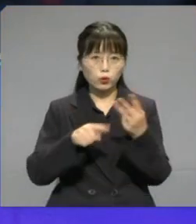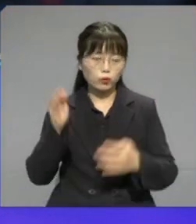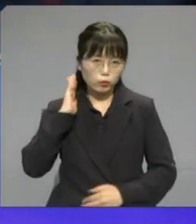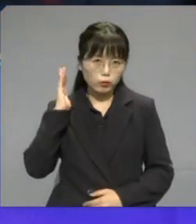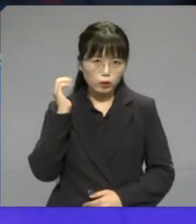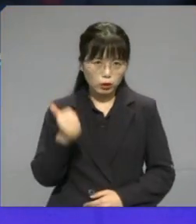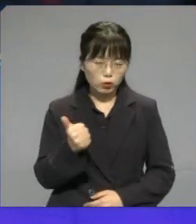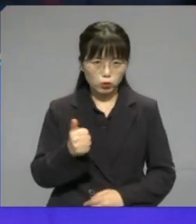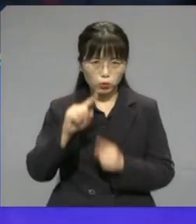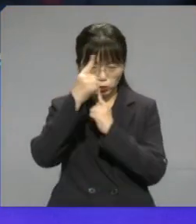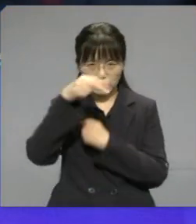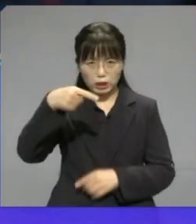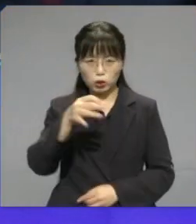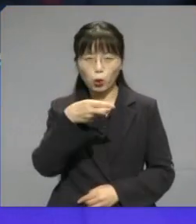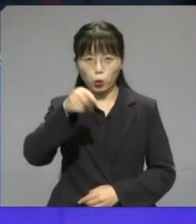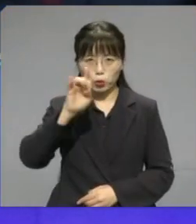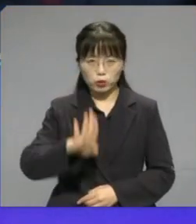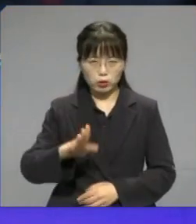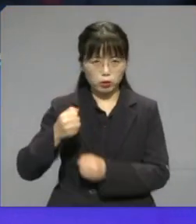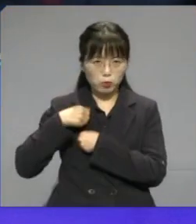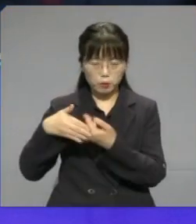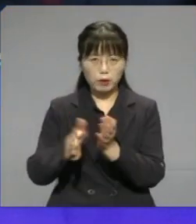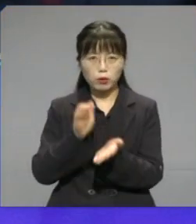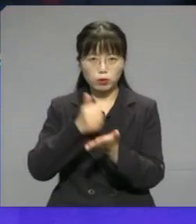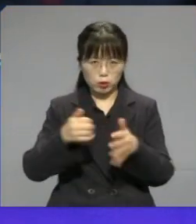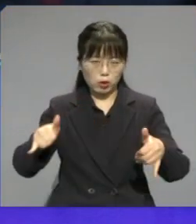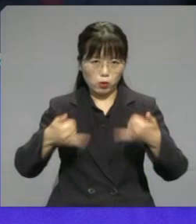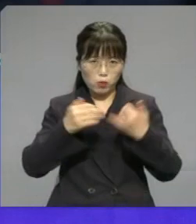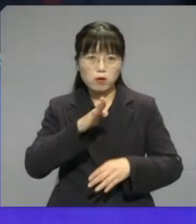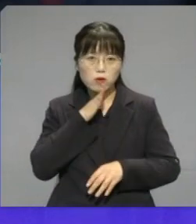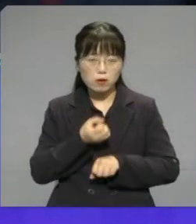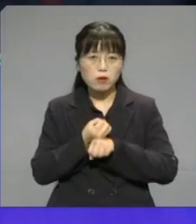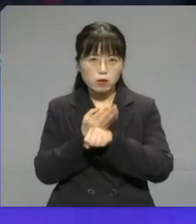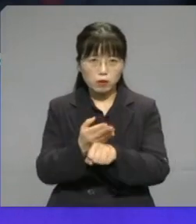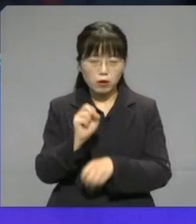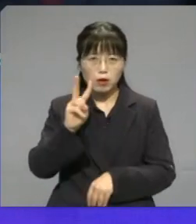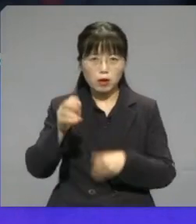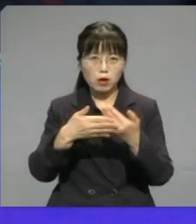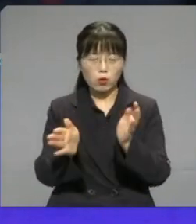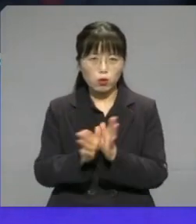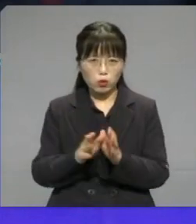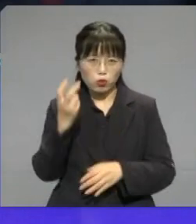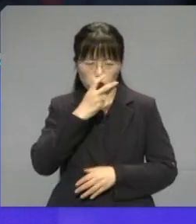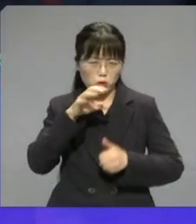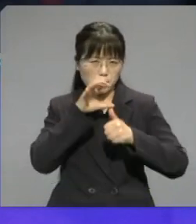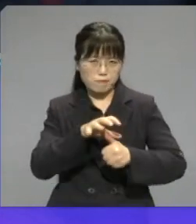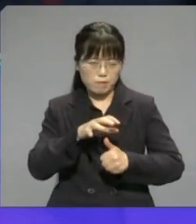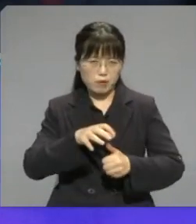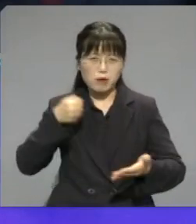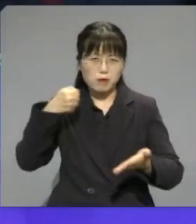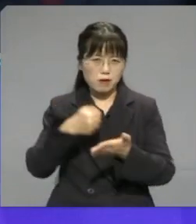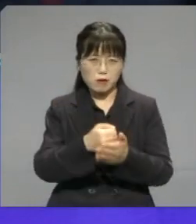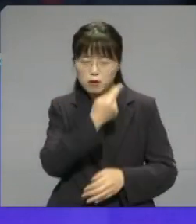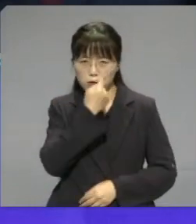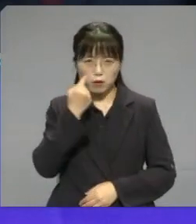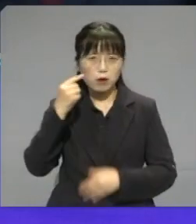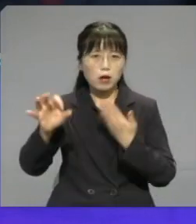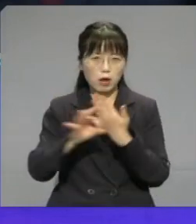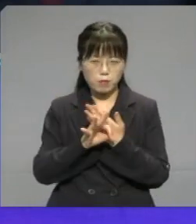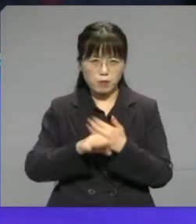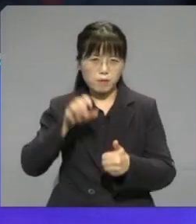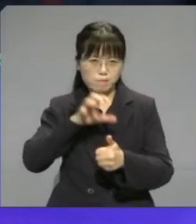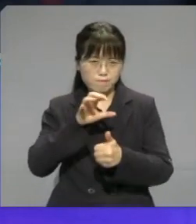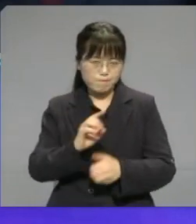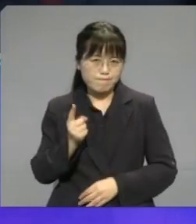윤석열 대통령과 이종섭 당시 국방부 장관의 통화 사실이 알려지자 야권은 수사 외압의 결정적인 단서라며